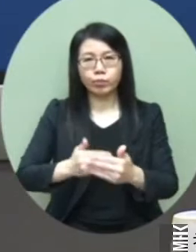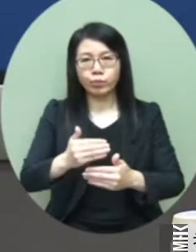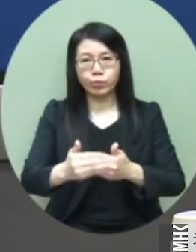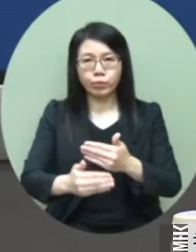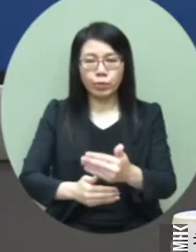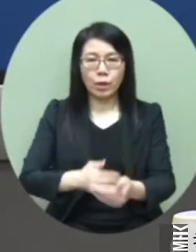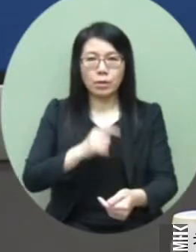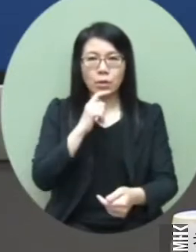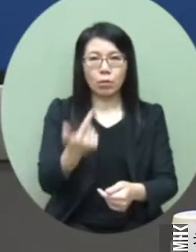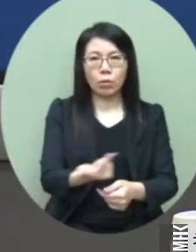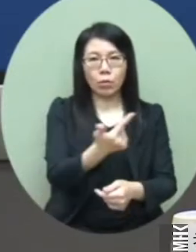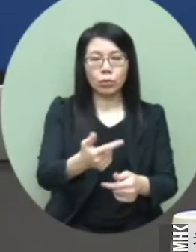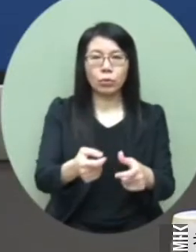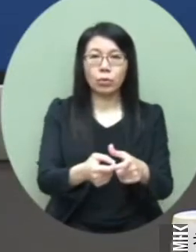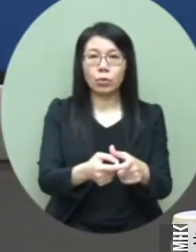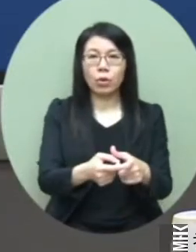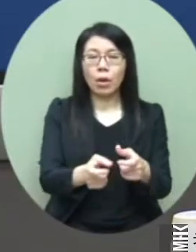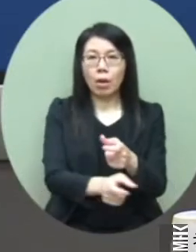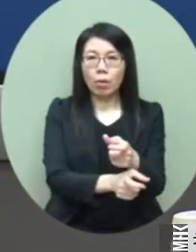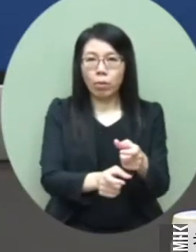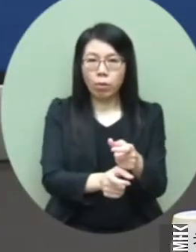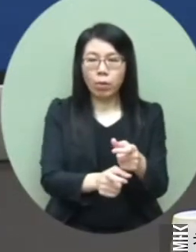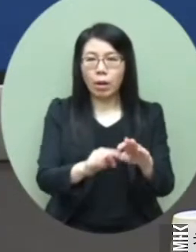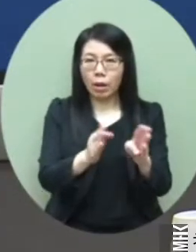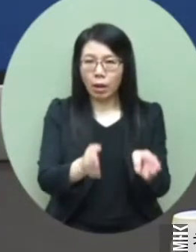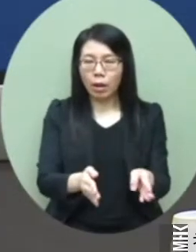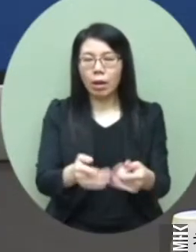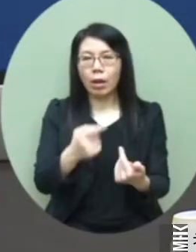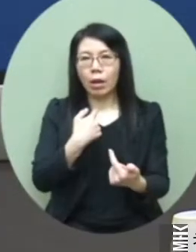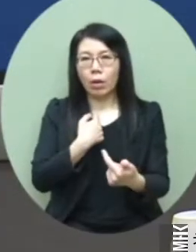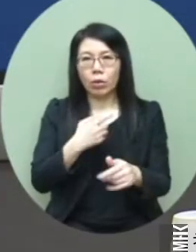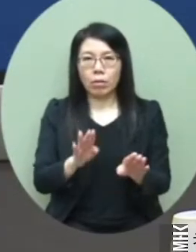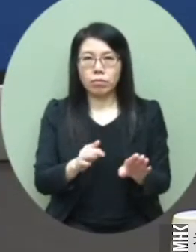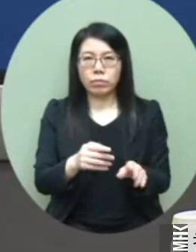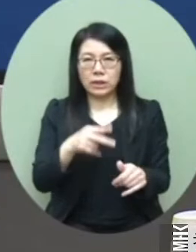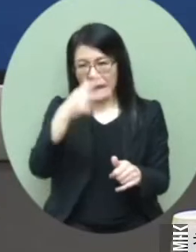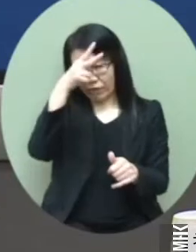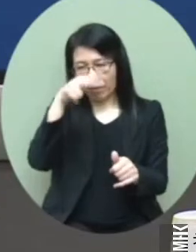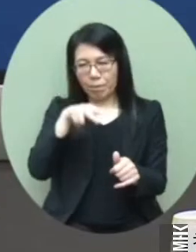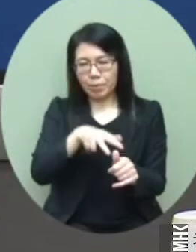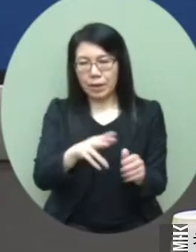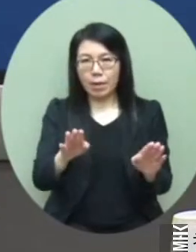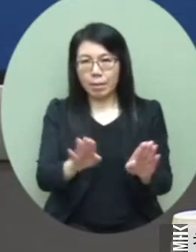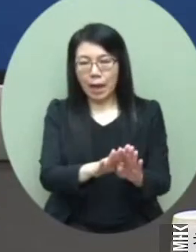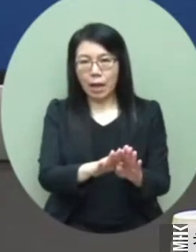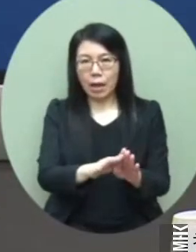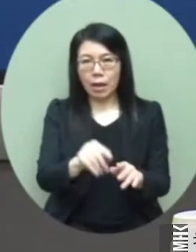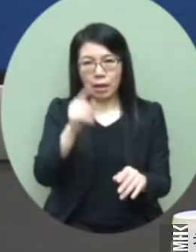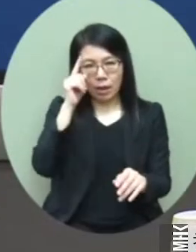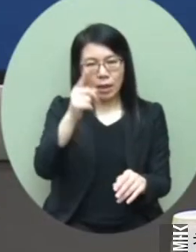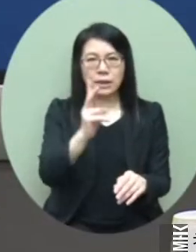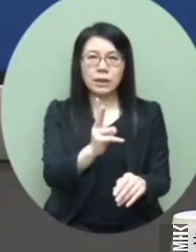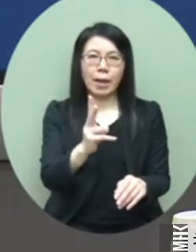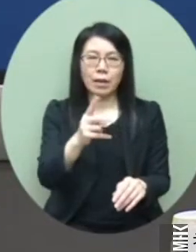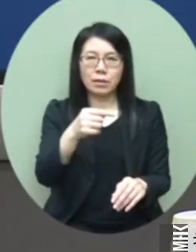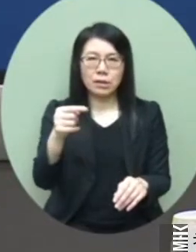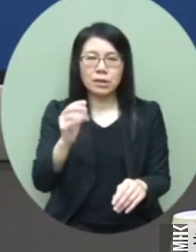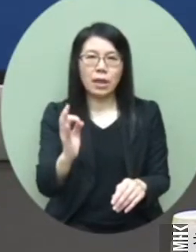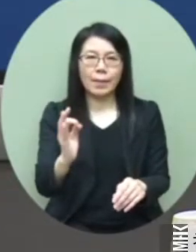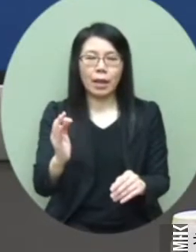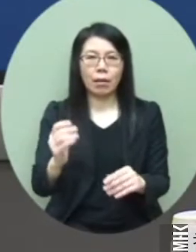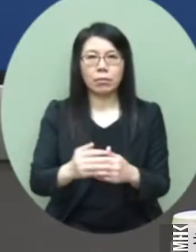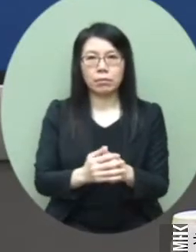已经给我们关闭了200多天、300天。我们尽管是用